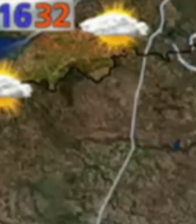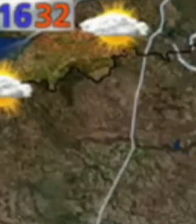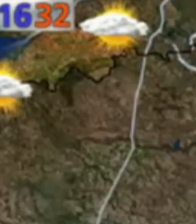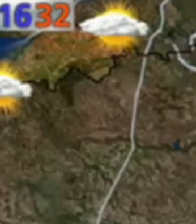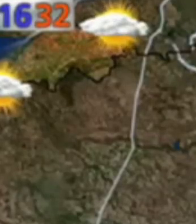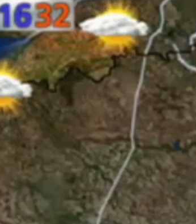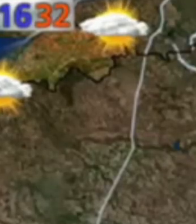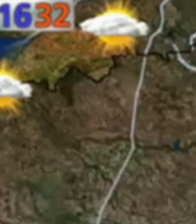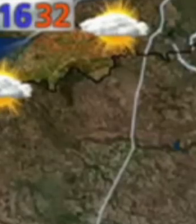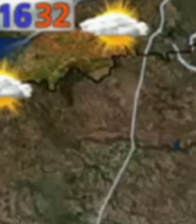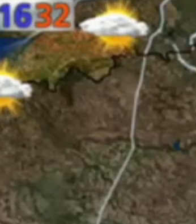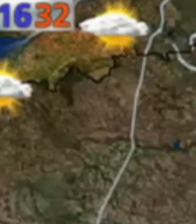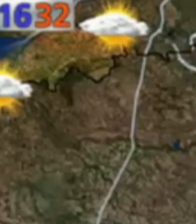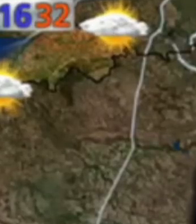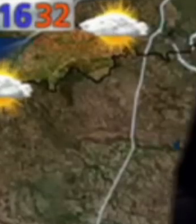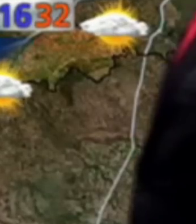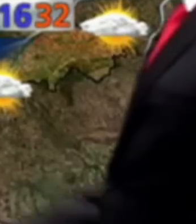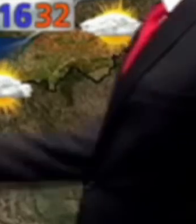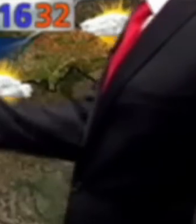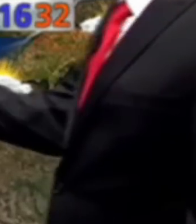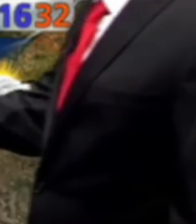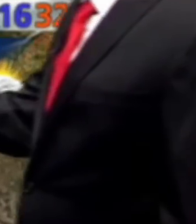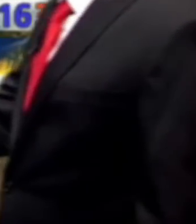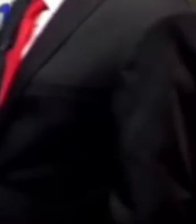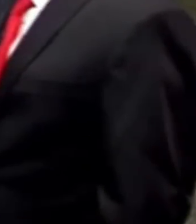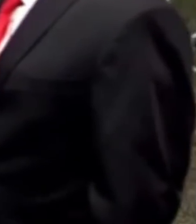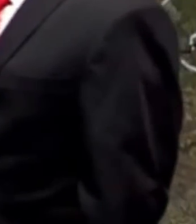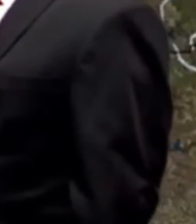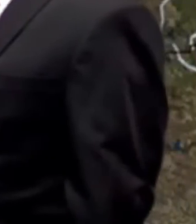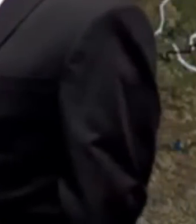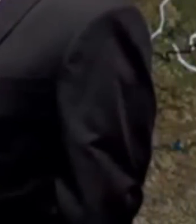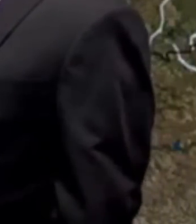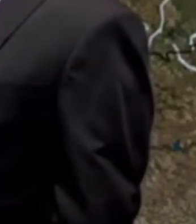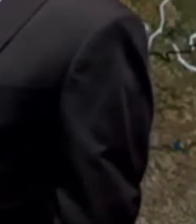Rustenburg ka bo Potchefstroom ka bo Klerksdorp bona le ka bo Ottosdal go fihla bjalo ka